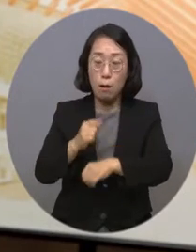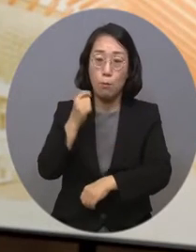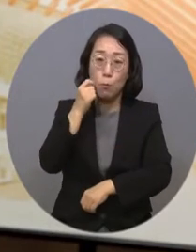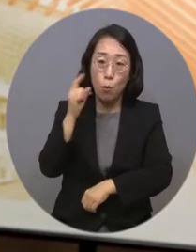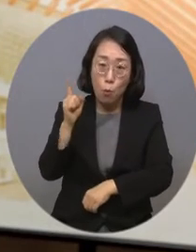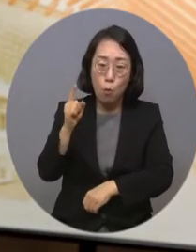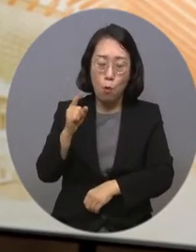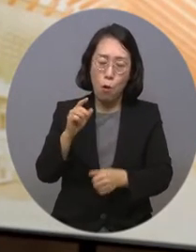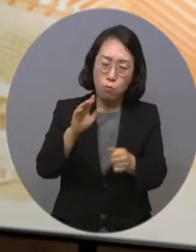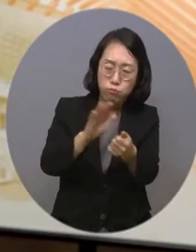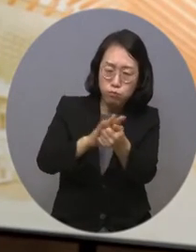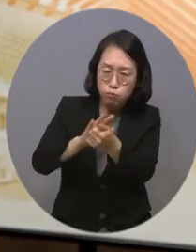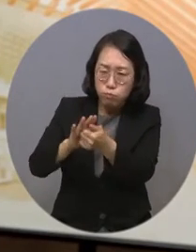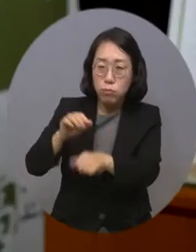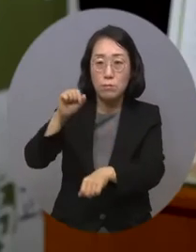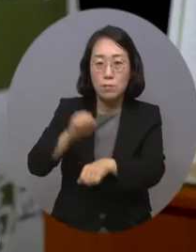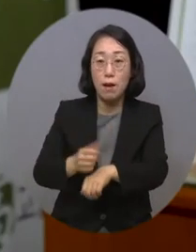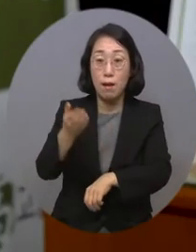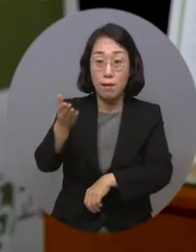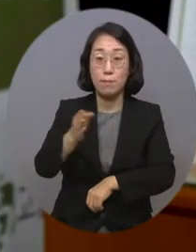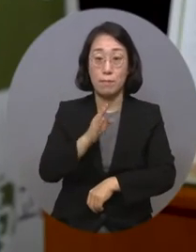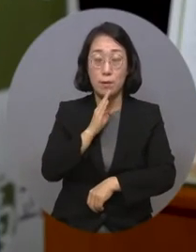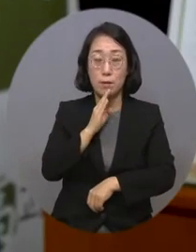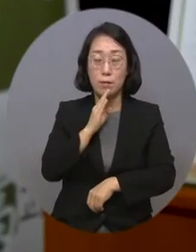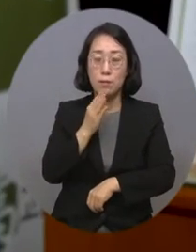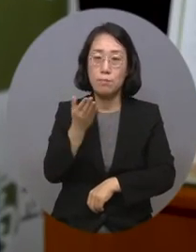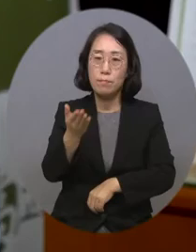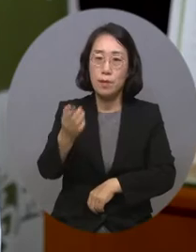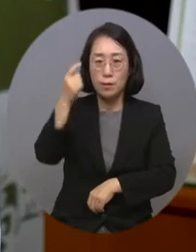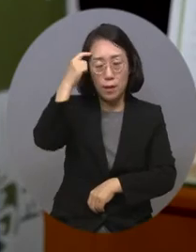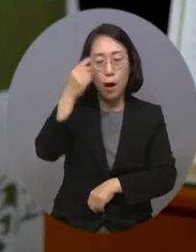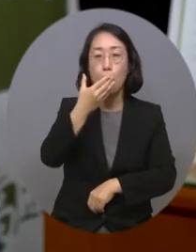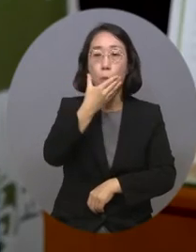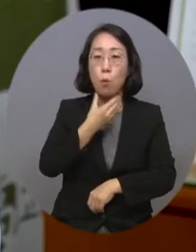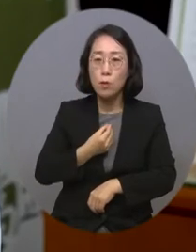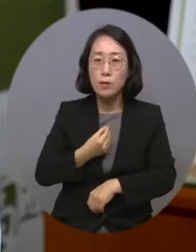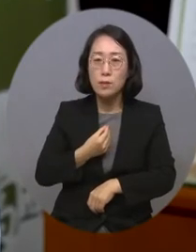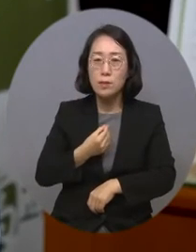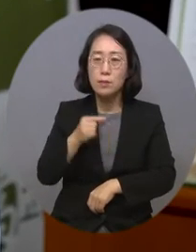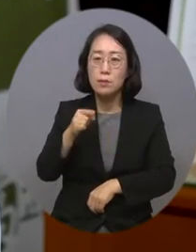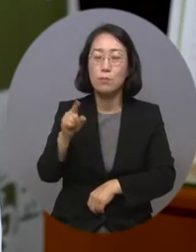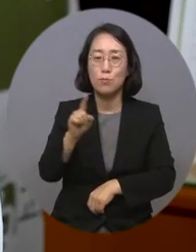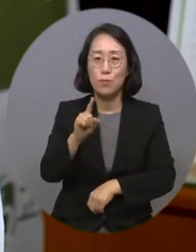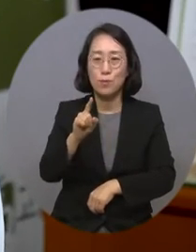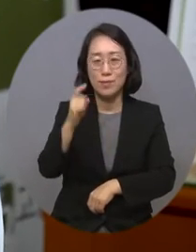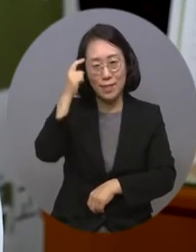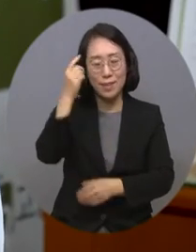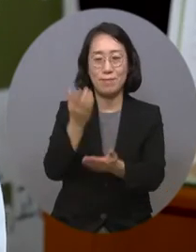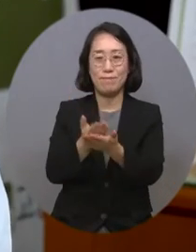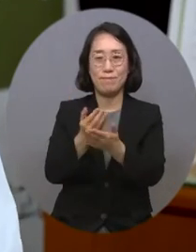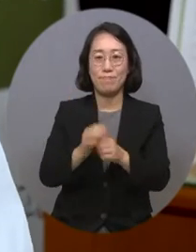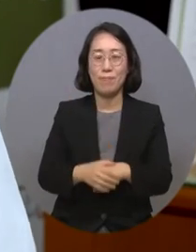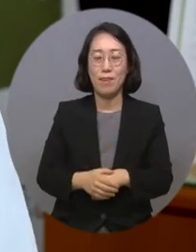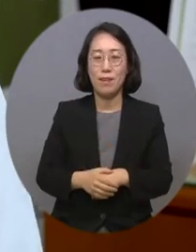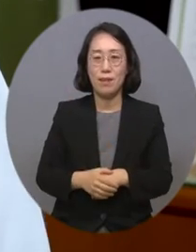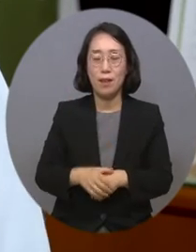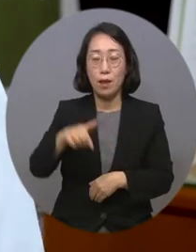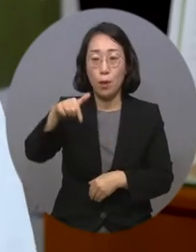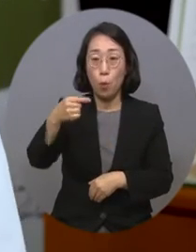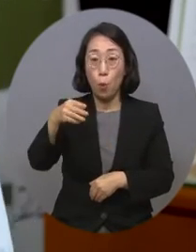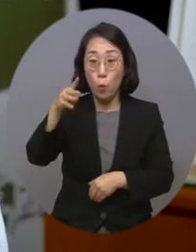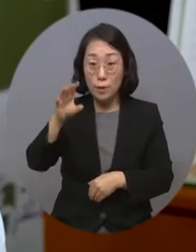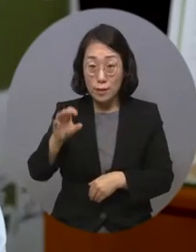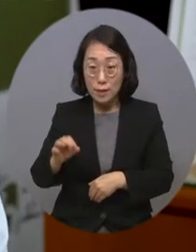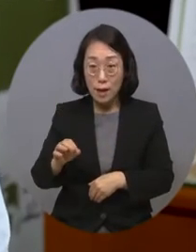취약계층을 끊임없이 돌보고 계시는데요. 그 군수님 생각하시는 복지는 네. 어떤 건지 한 말씀 부탁드리겠습니다. 결국 고창군의